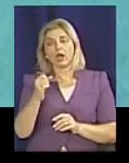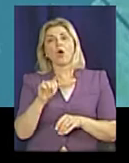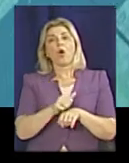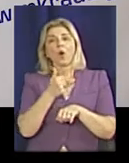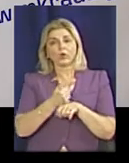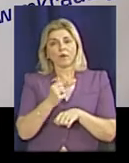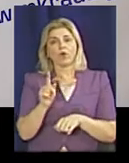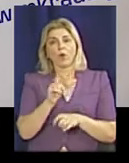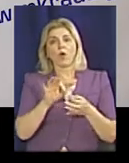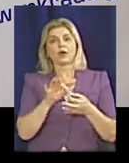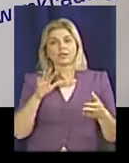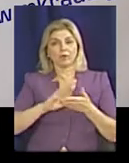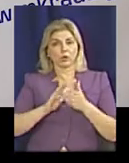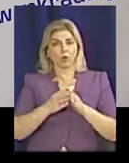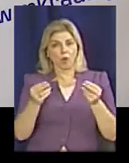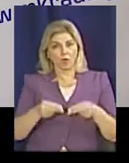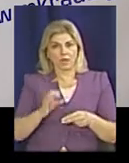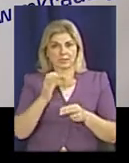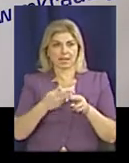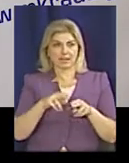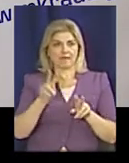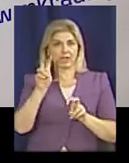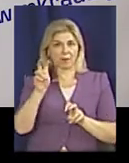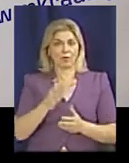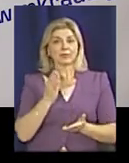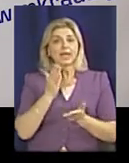Сінкевича щодо розірвання угод з цими фірмами.